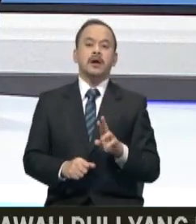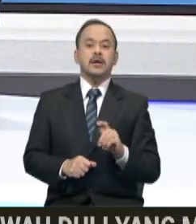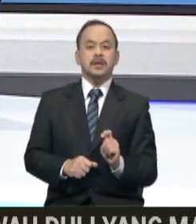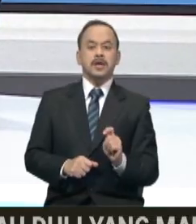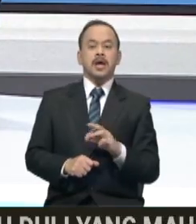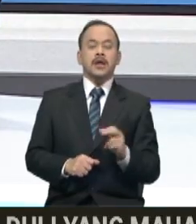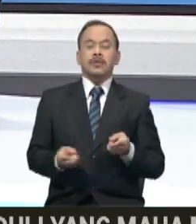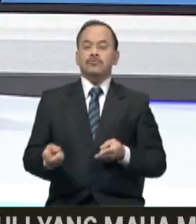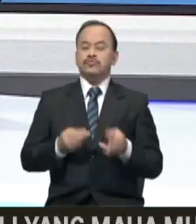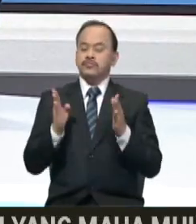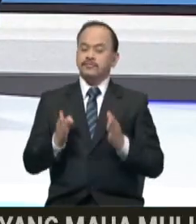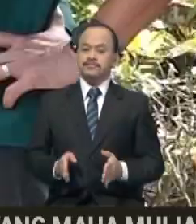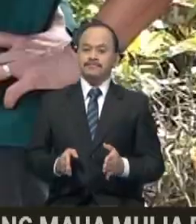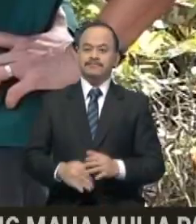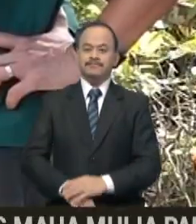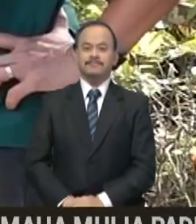para pengusaha.